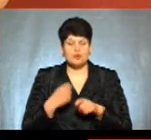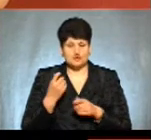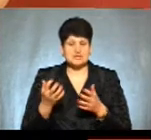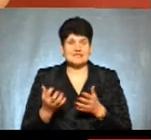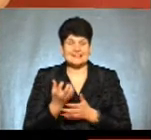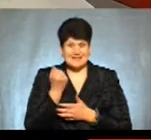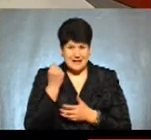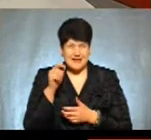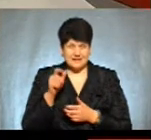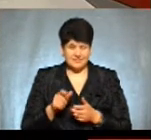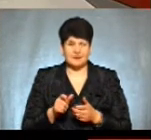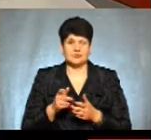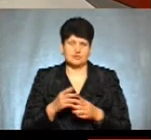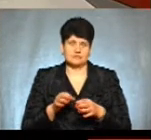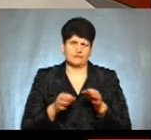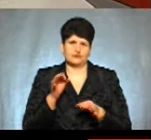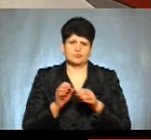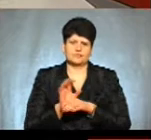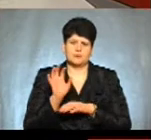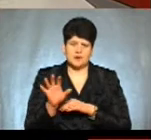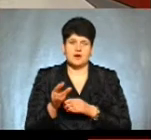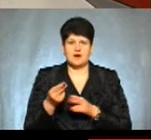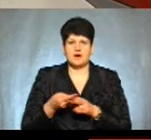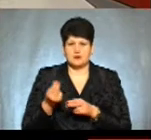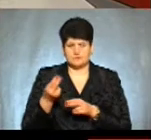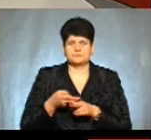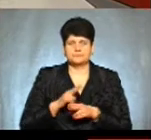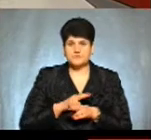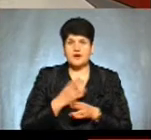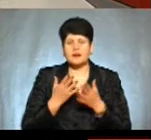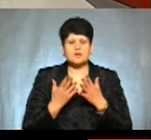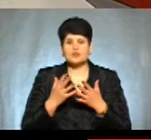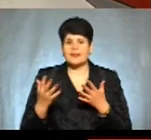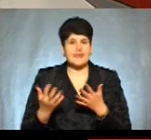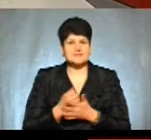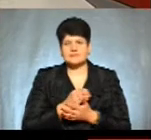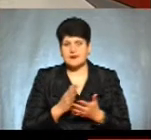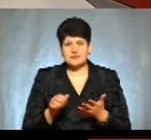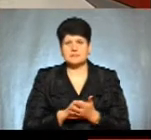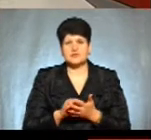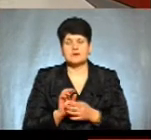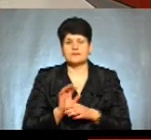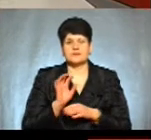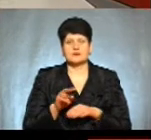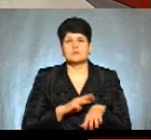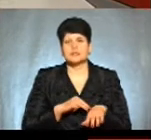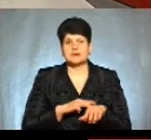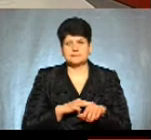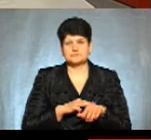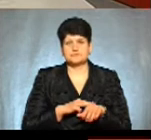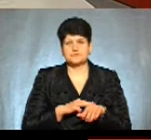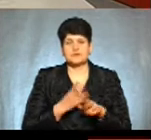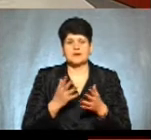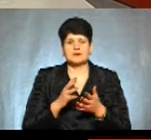звичайно, вона відшкодовується, вона йде через суд, і шкода є відшкодованою. А якщо вона не знайдена, і матеріали направлені правоохоронні органи,